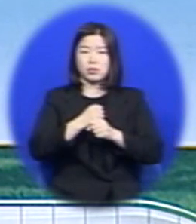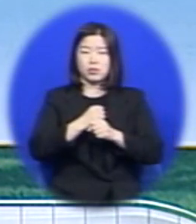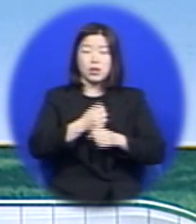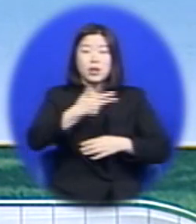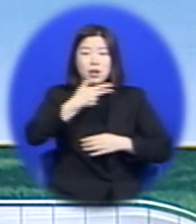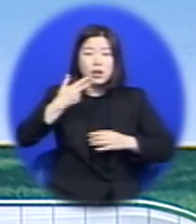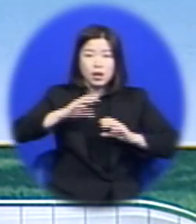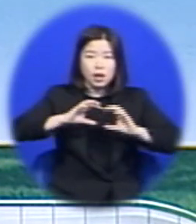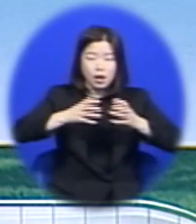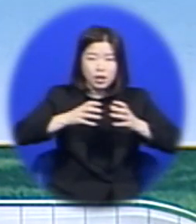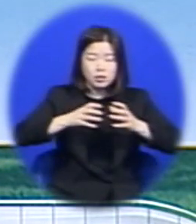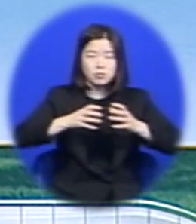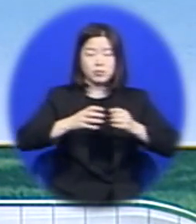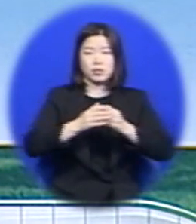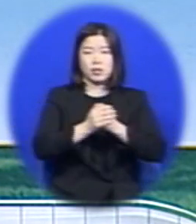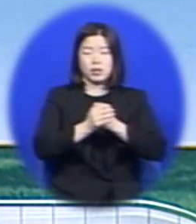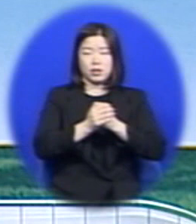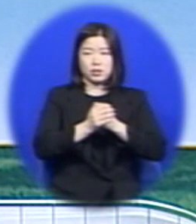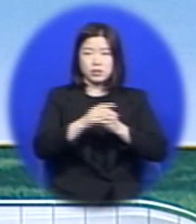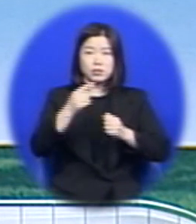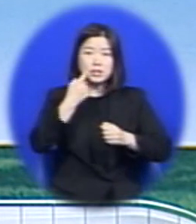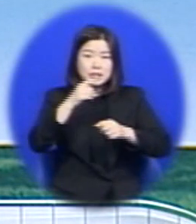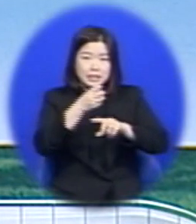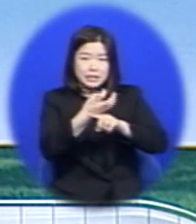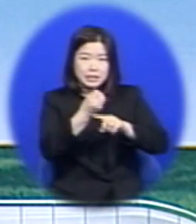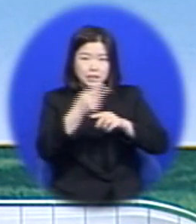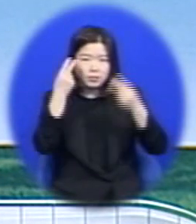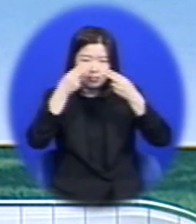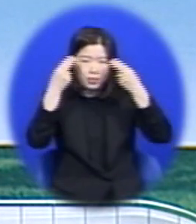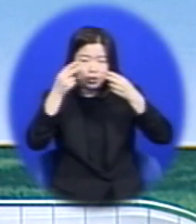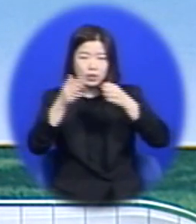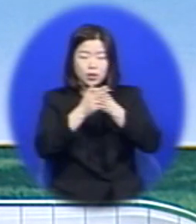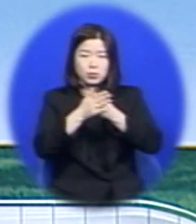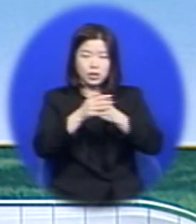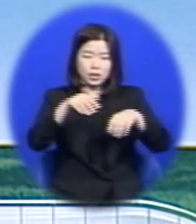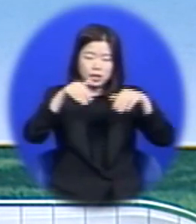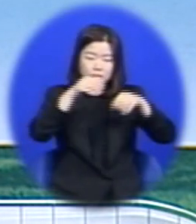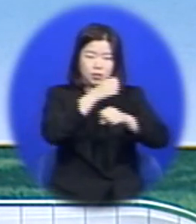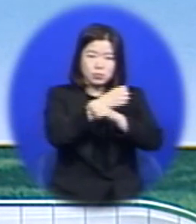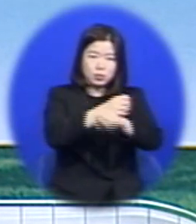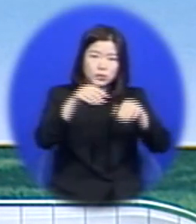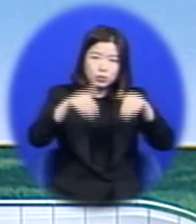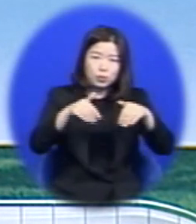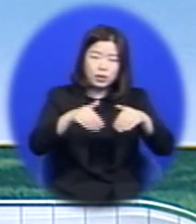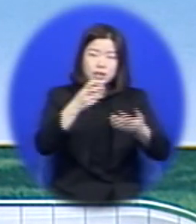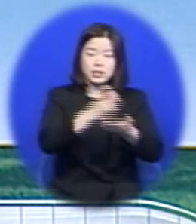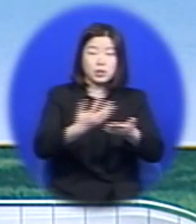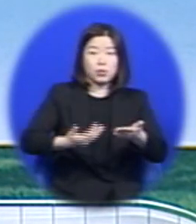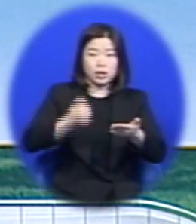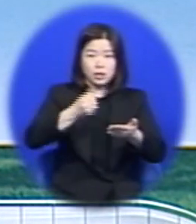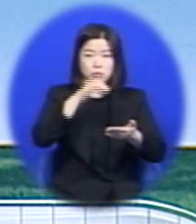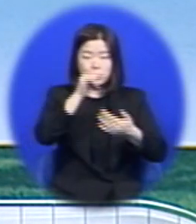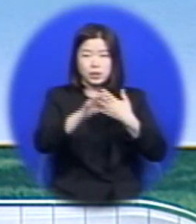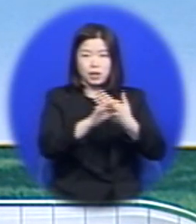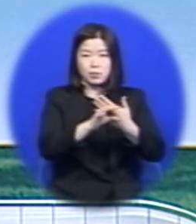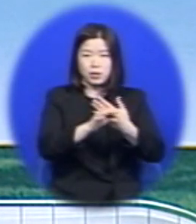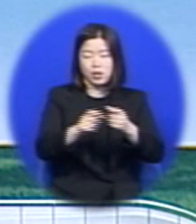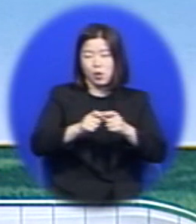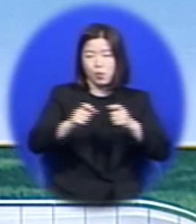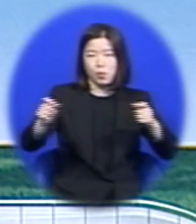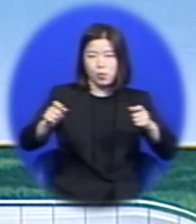영국이 황금의 눈이 멀어 노예 제도를 갖고 있다니 이러고도 오래 살아남을 제국은